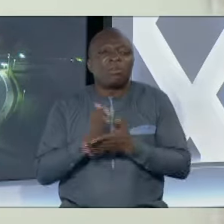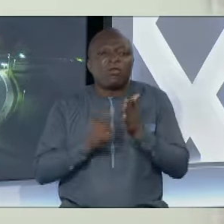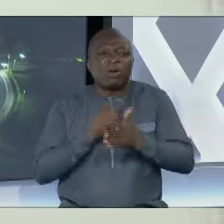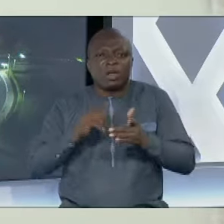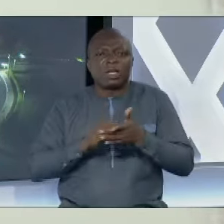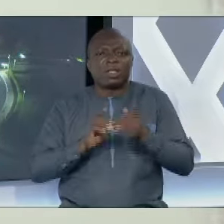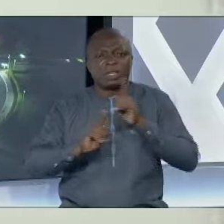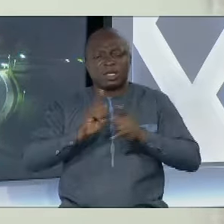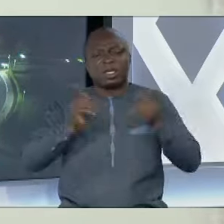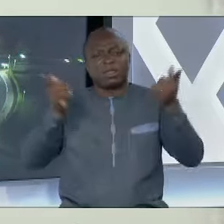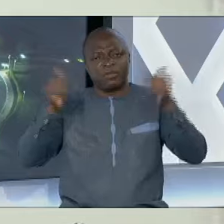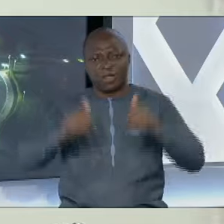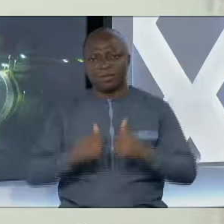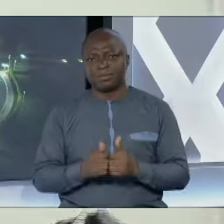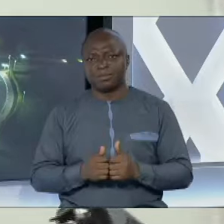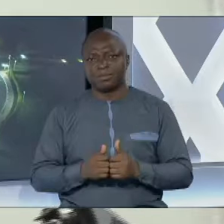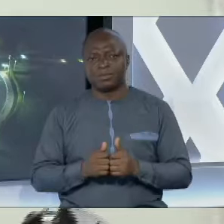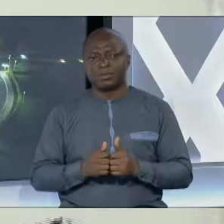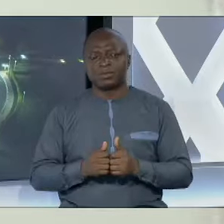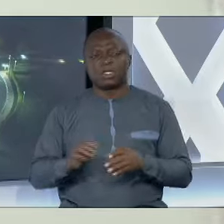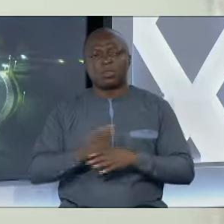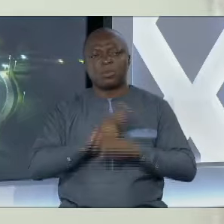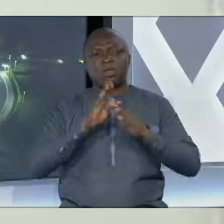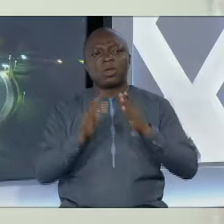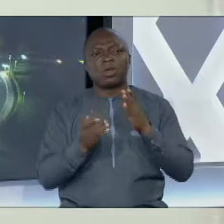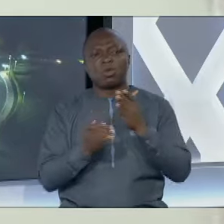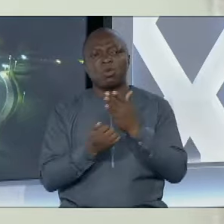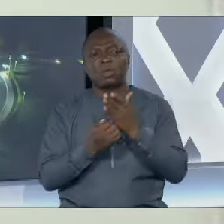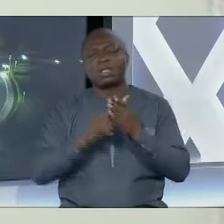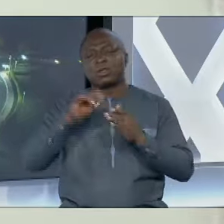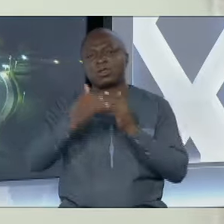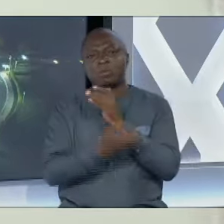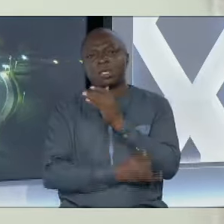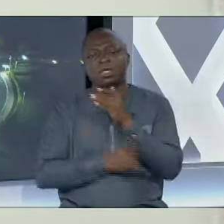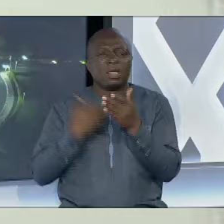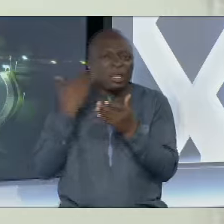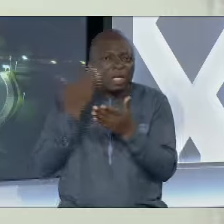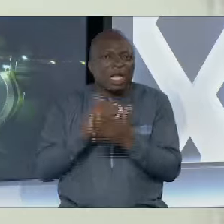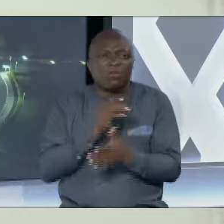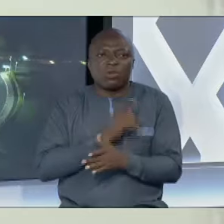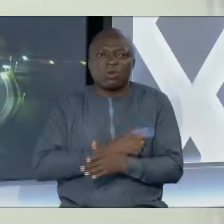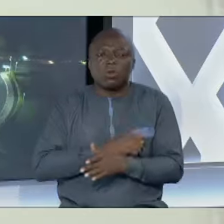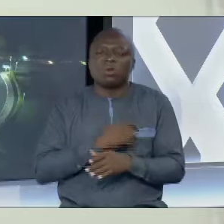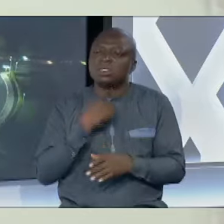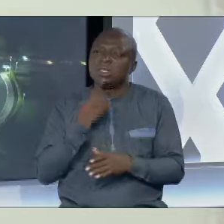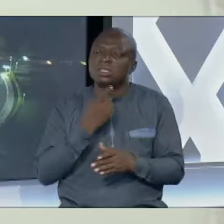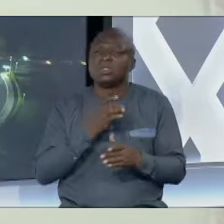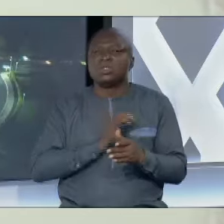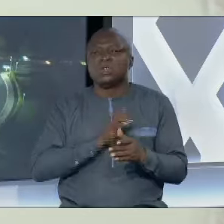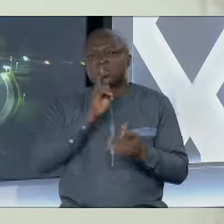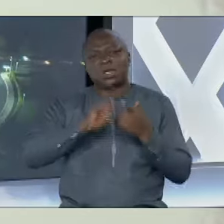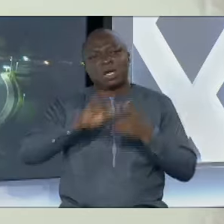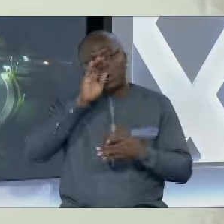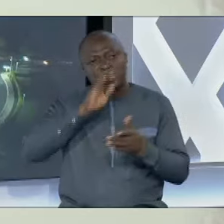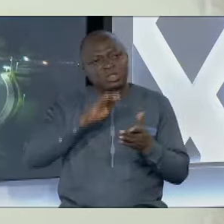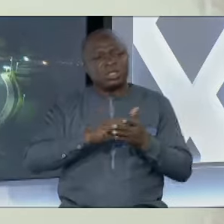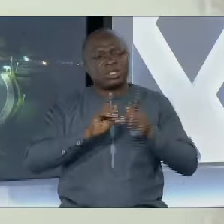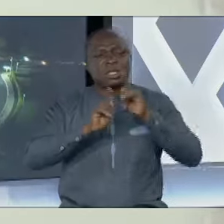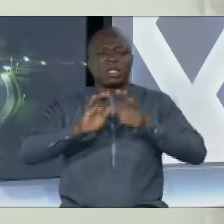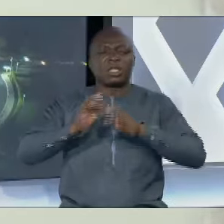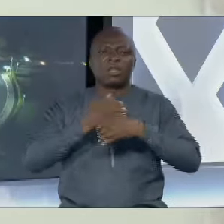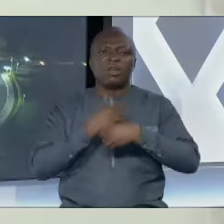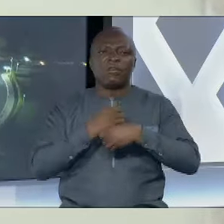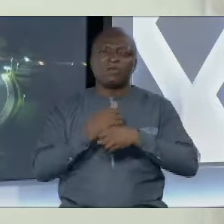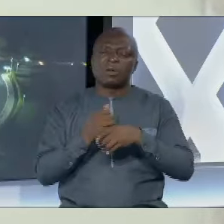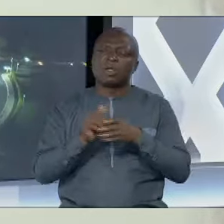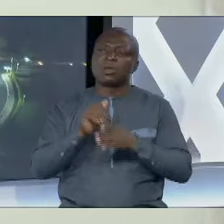gens qui viennent des opérateurs économiques d'autres pays. Il arrive au Togo, il dit « je suis à la recherche des gens qui produisent de l'huile